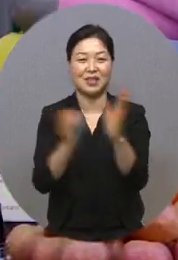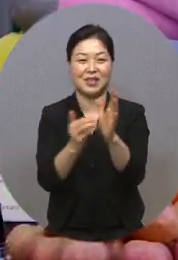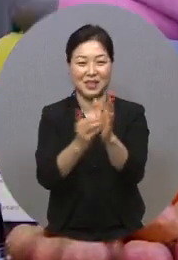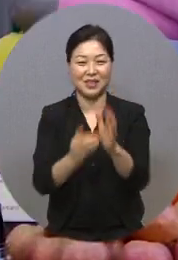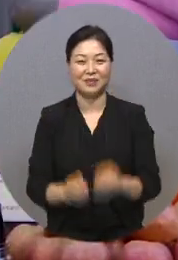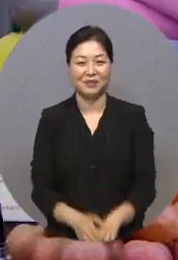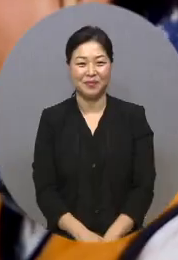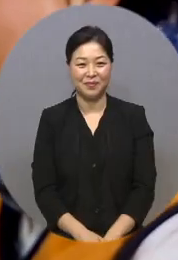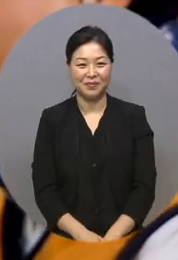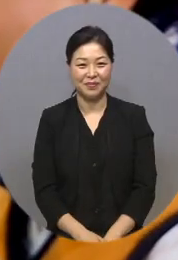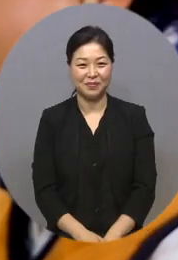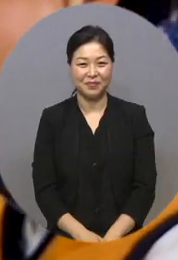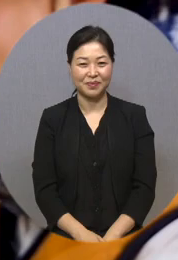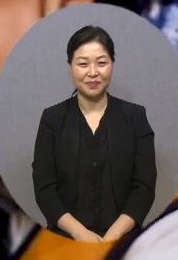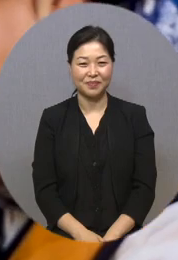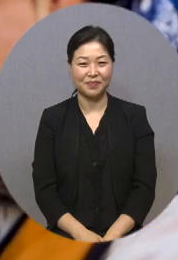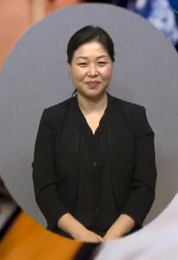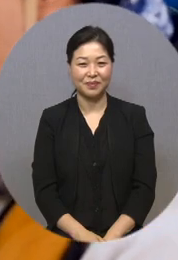여기까지! 야.